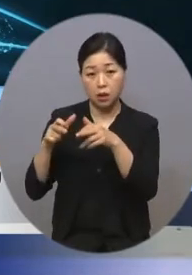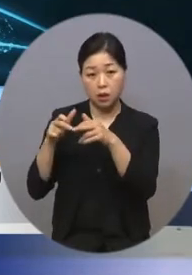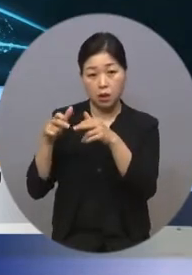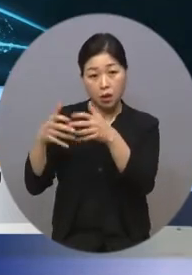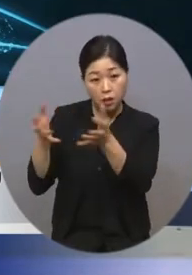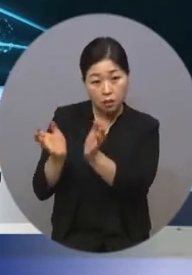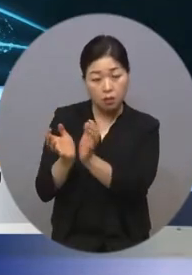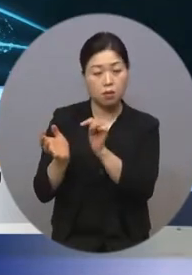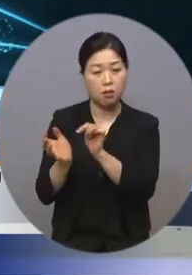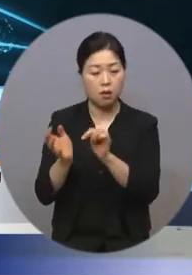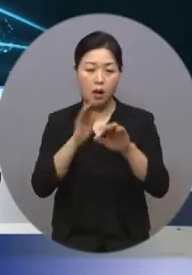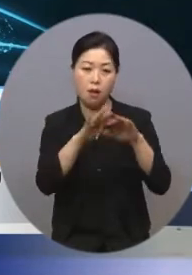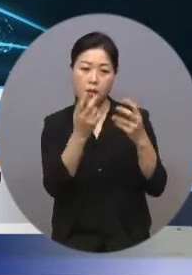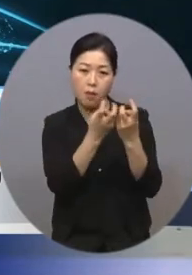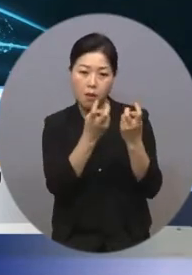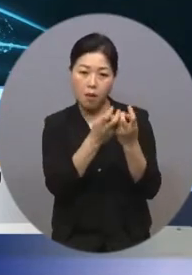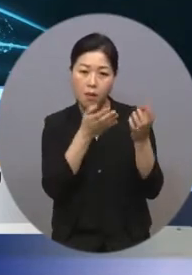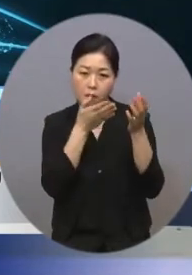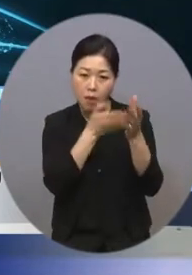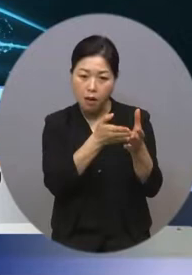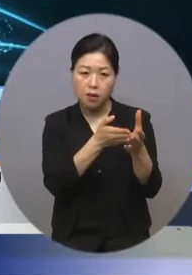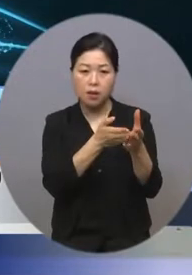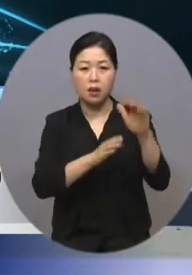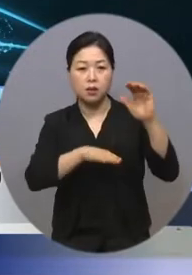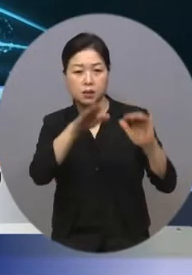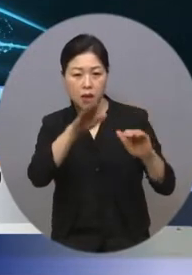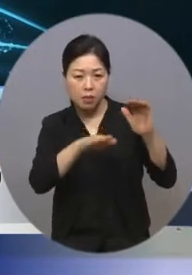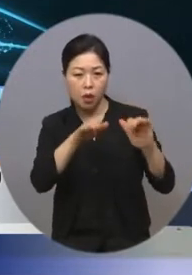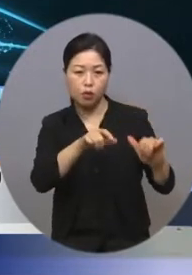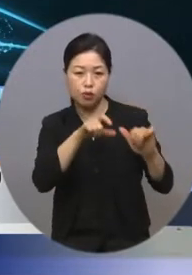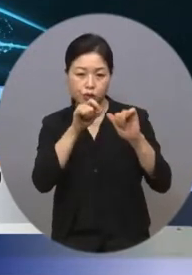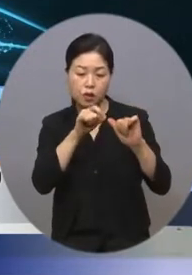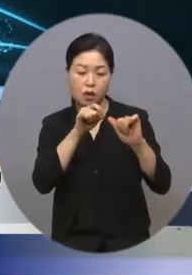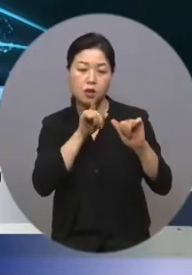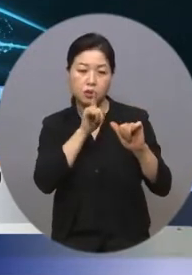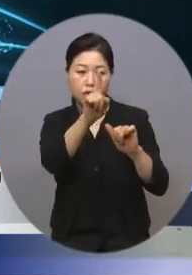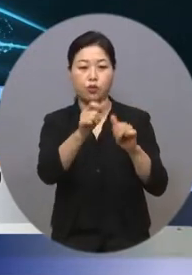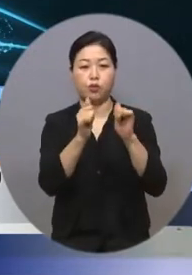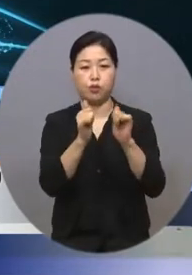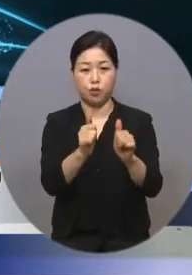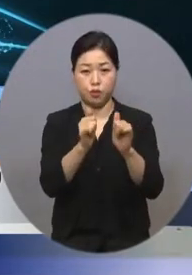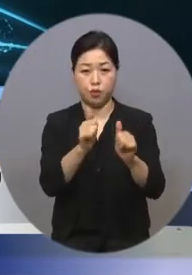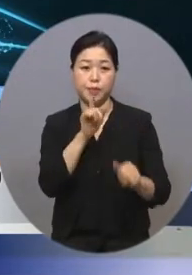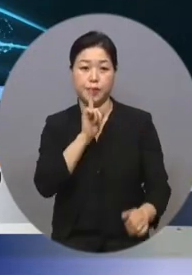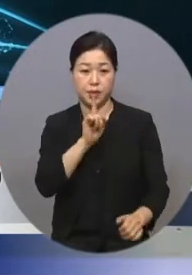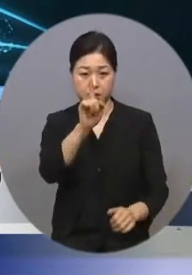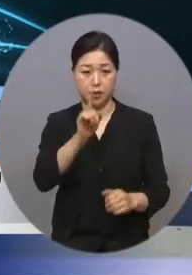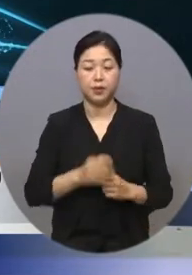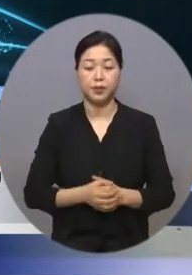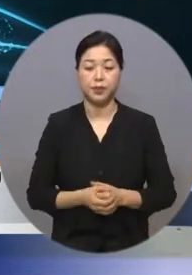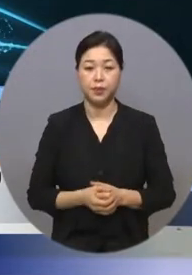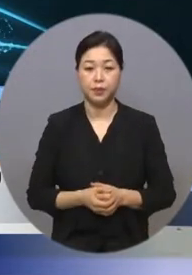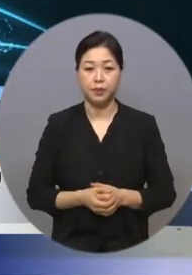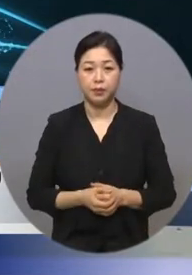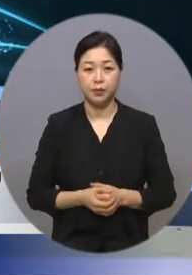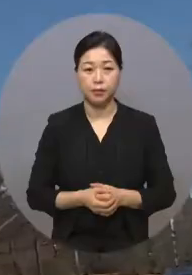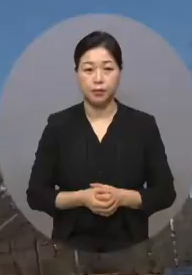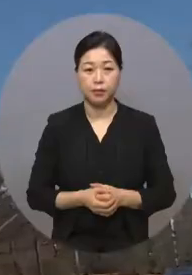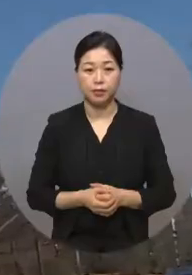마련을 촉구하며 차별 구제 청구 소송을 제기했습니다. 그 목소리를 박성용 기자가 들어봤습니다.